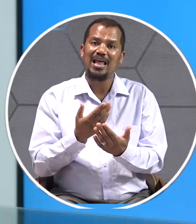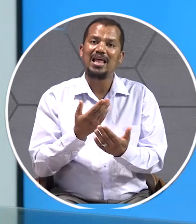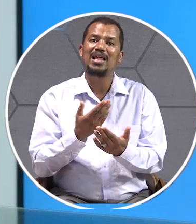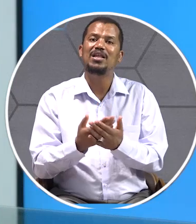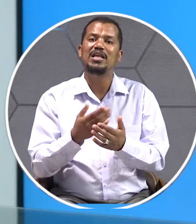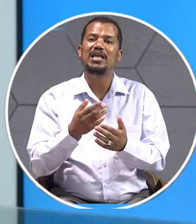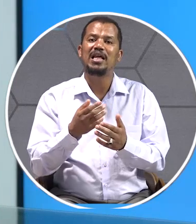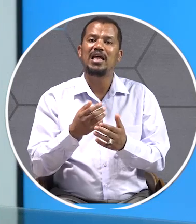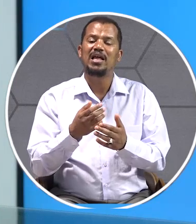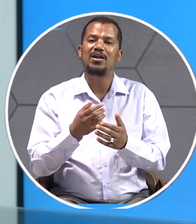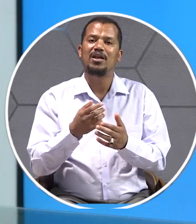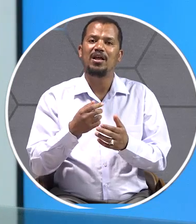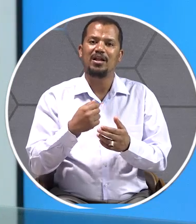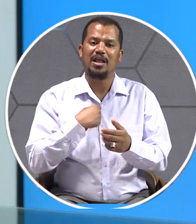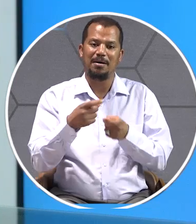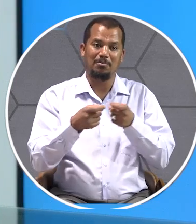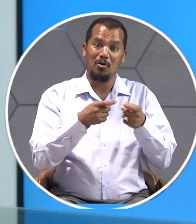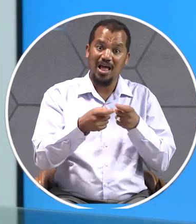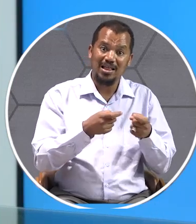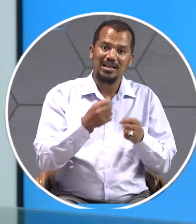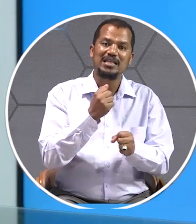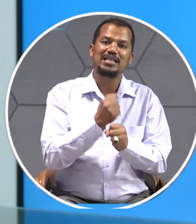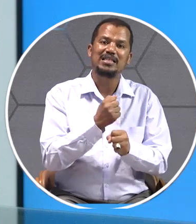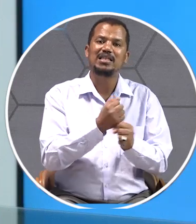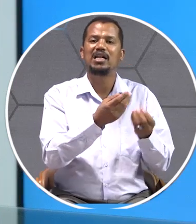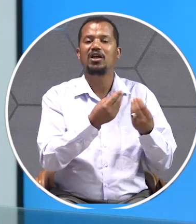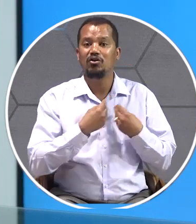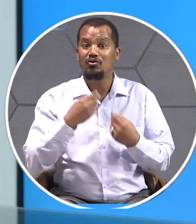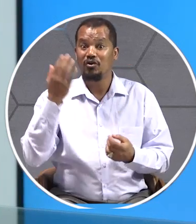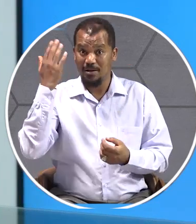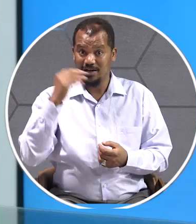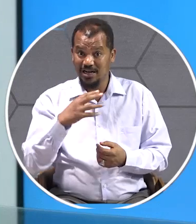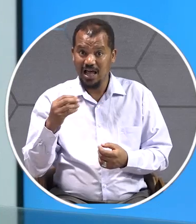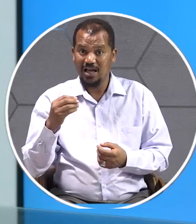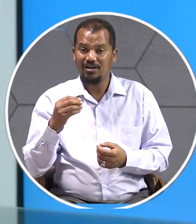የሬጅስትራር ሲስተምን ኦቶሜት የማድረግ ስራ ሰርቼ ነበርና